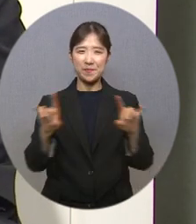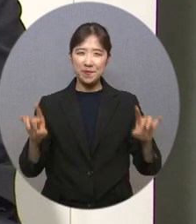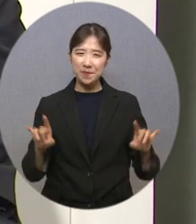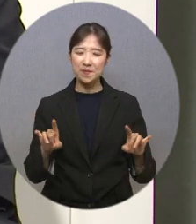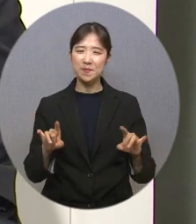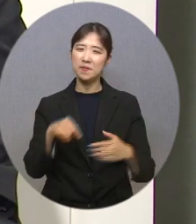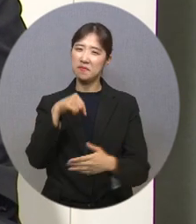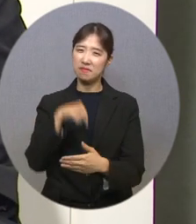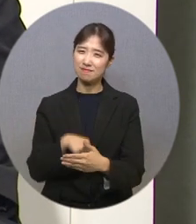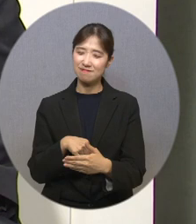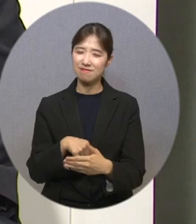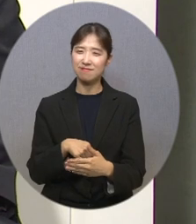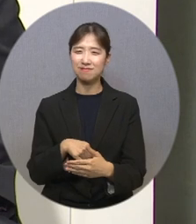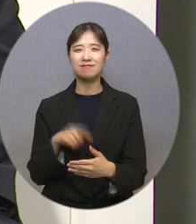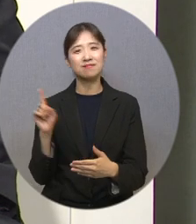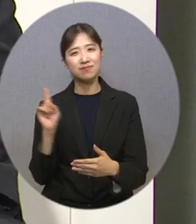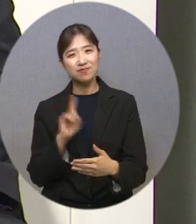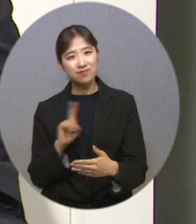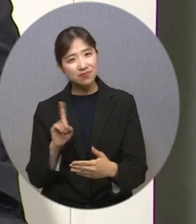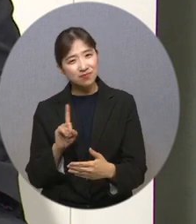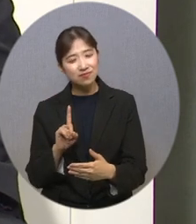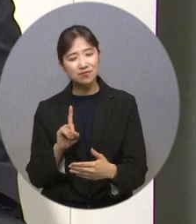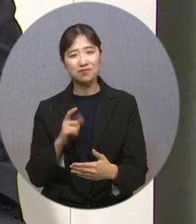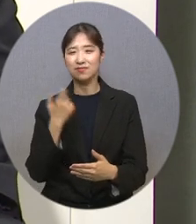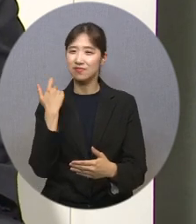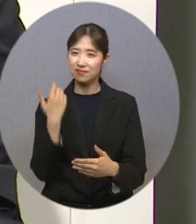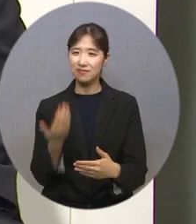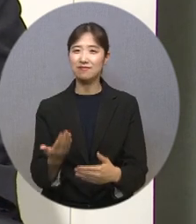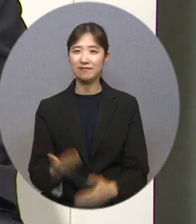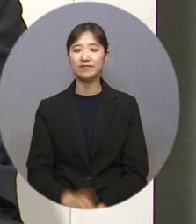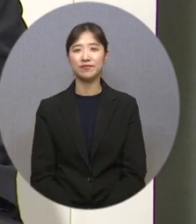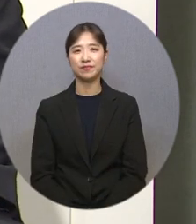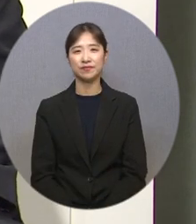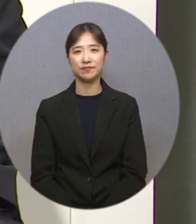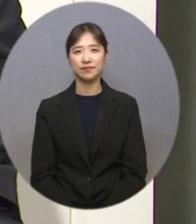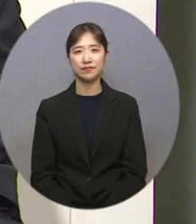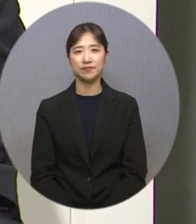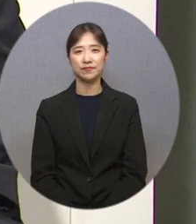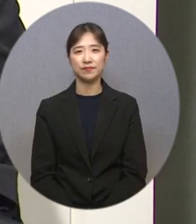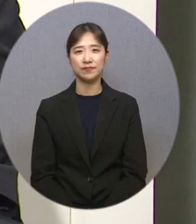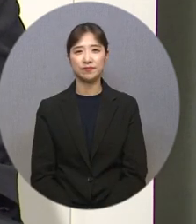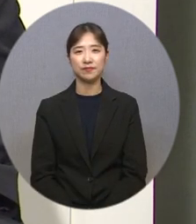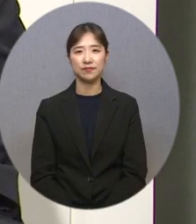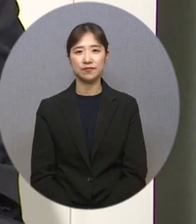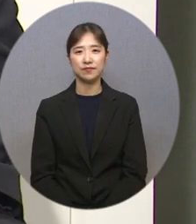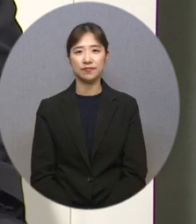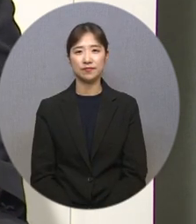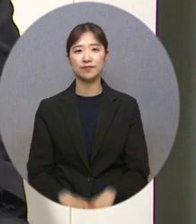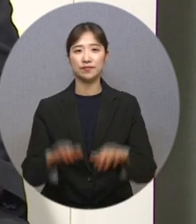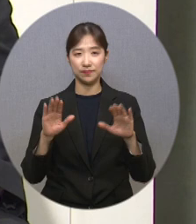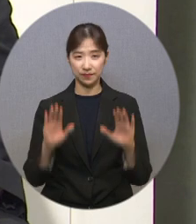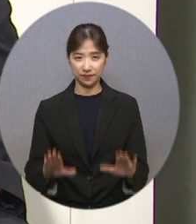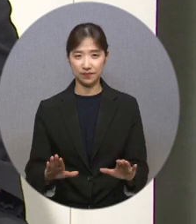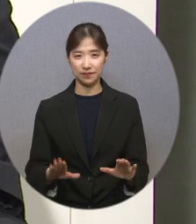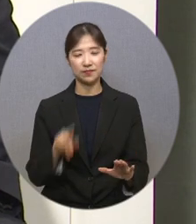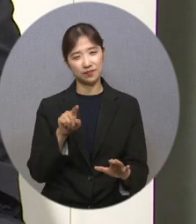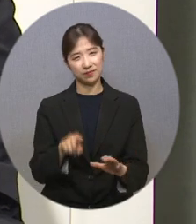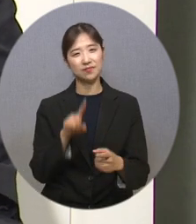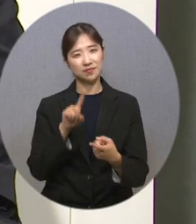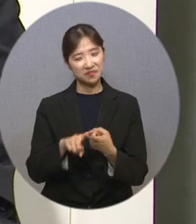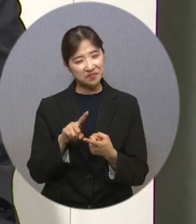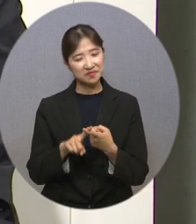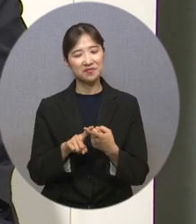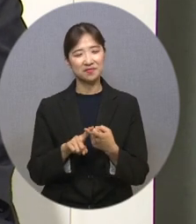개별적인 국민들의 마음 속에는 과연 무엇이 담겨 있을까요? 오늘 그런 얘기를